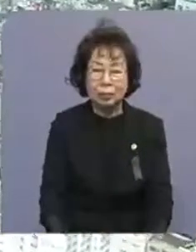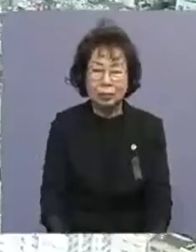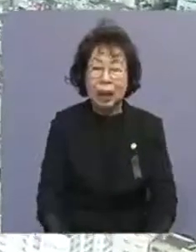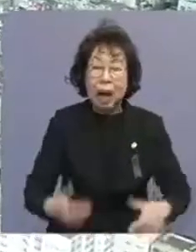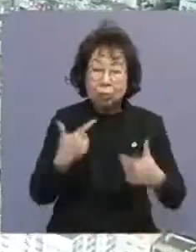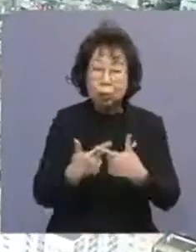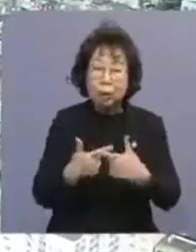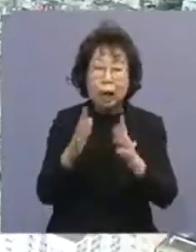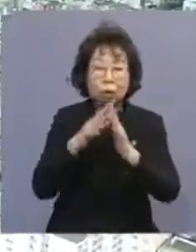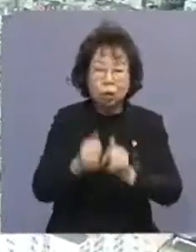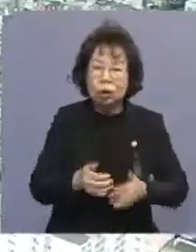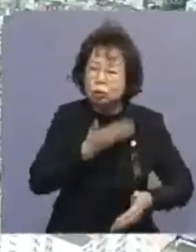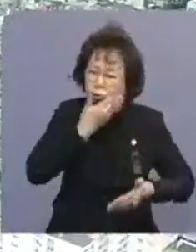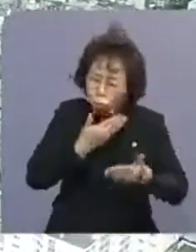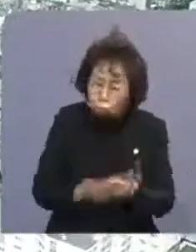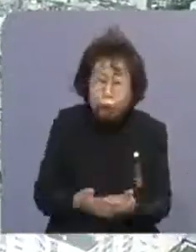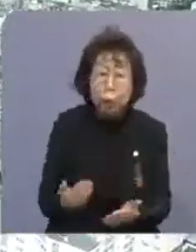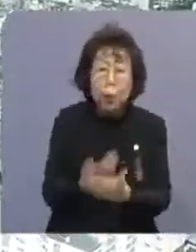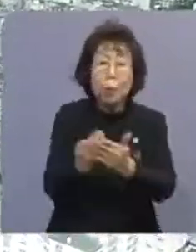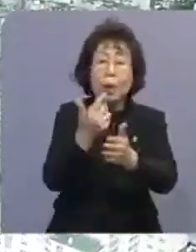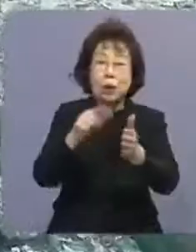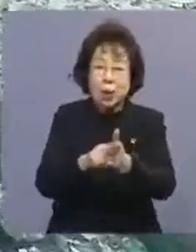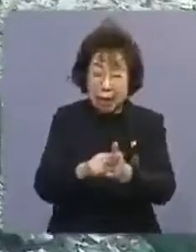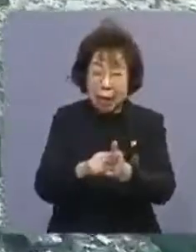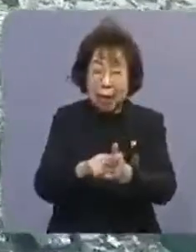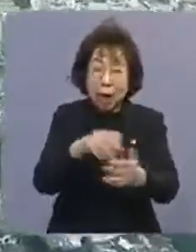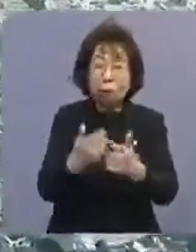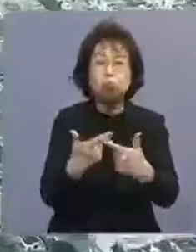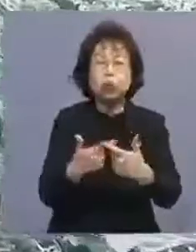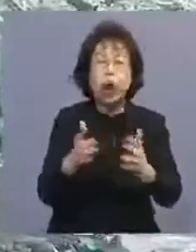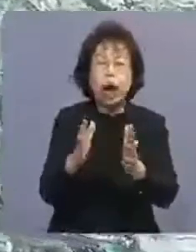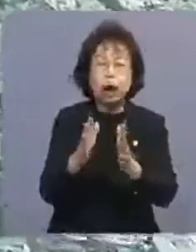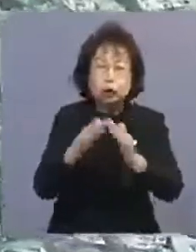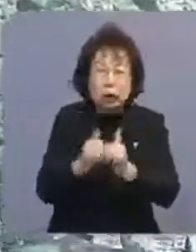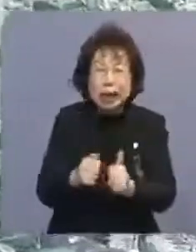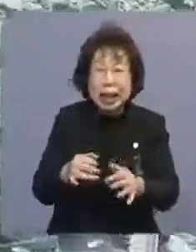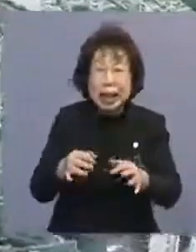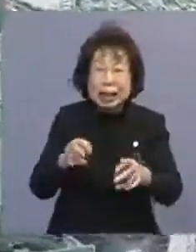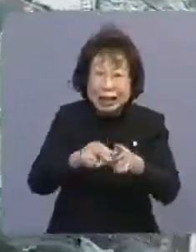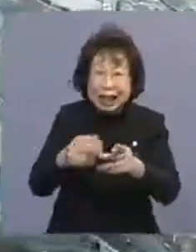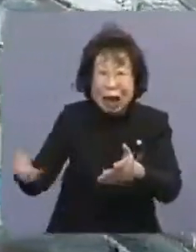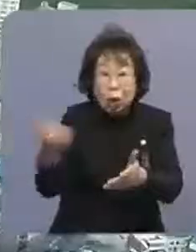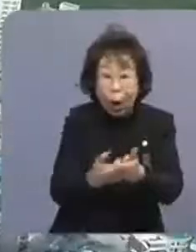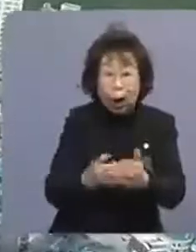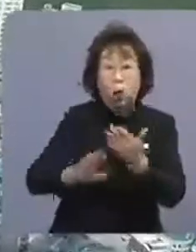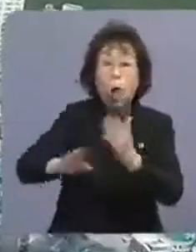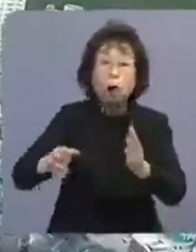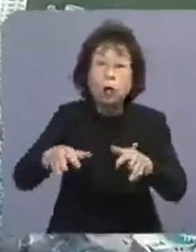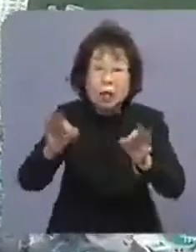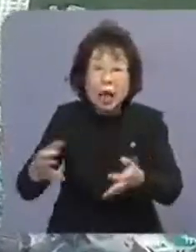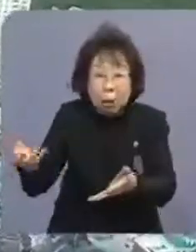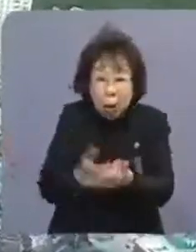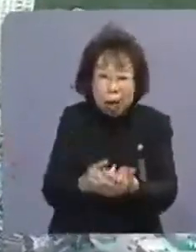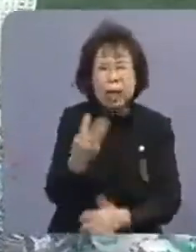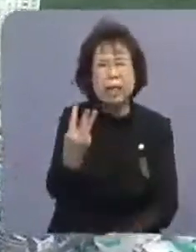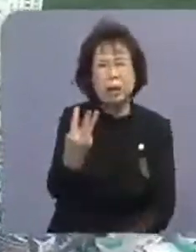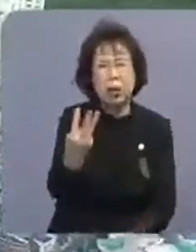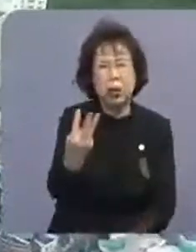부산을 국제금융중심지로 육성하기 위해 들어선 부산국제금융센터에 입주한 외국계 금융기관은